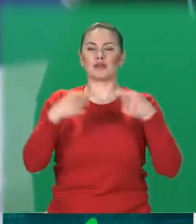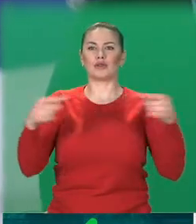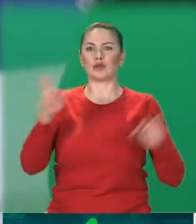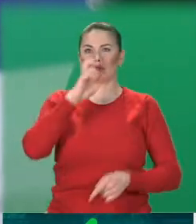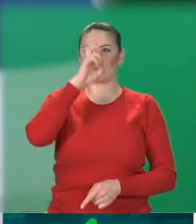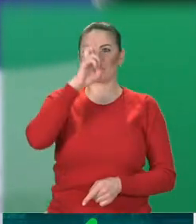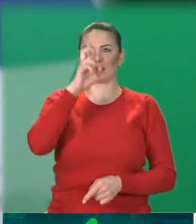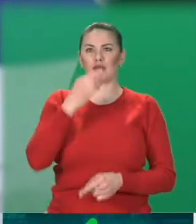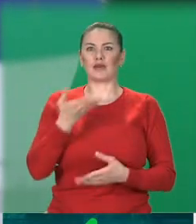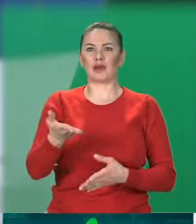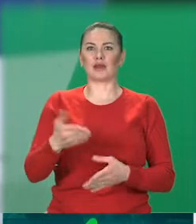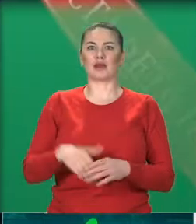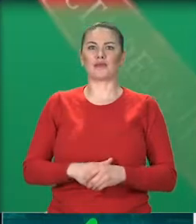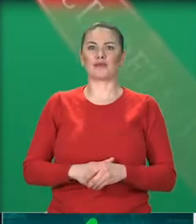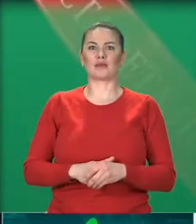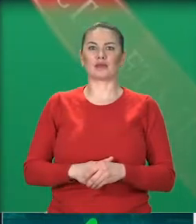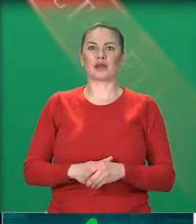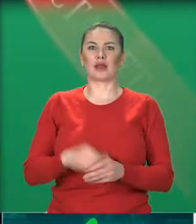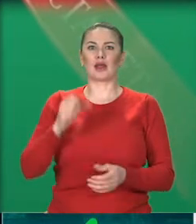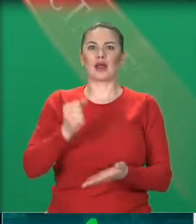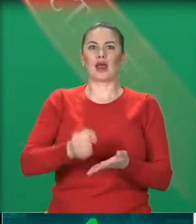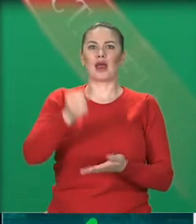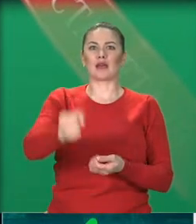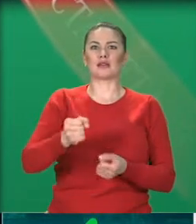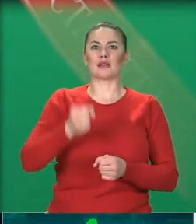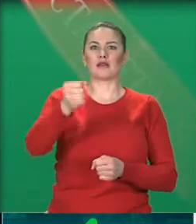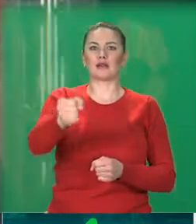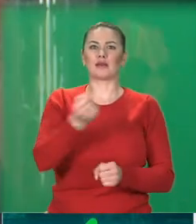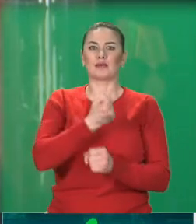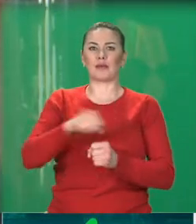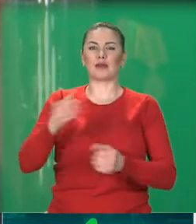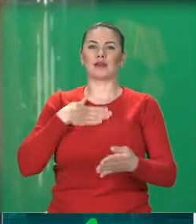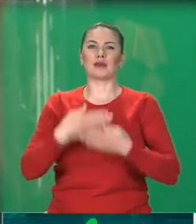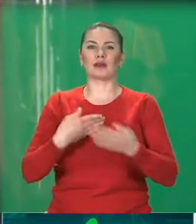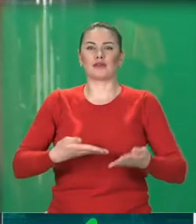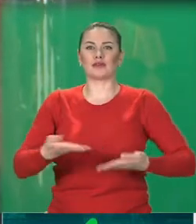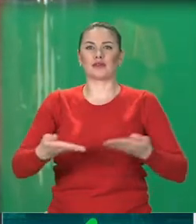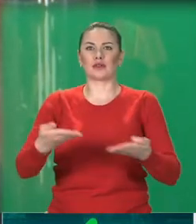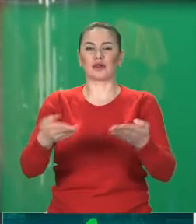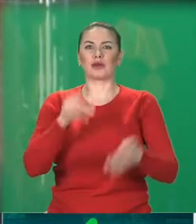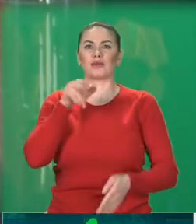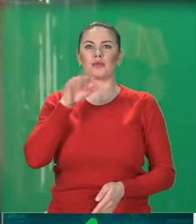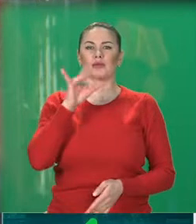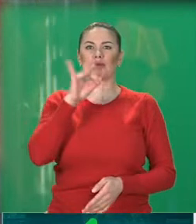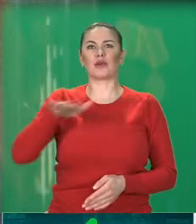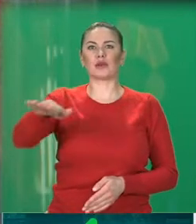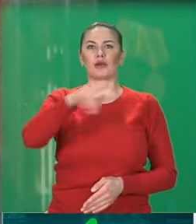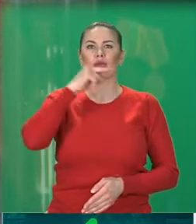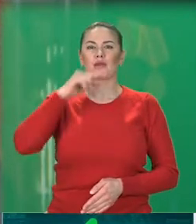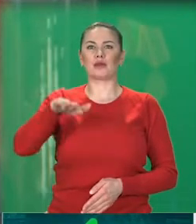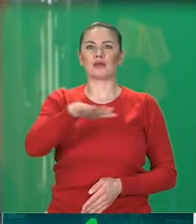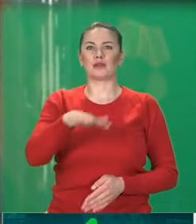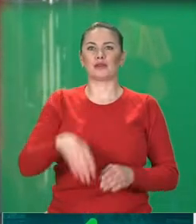побывать в Анадыре и Петропавловске-Камчатском. Теперь очередь островного региона. Это одно из мероприятий, которые